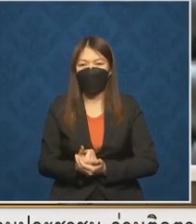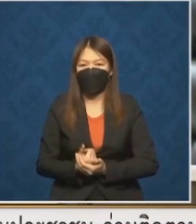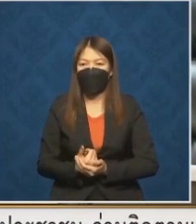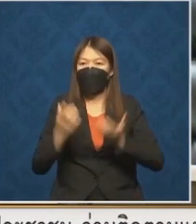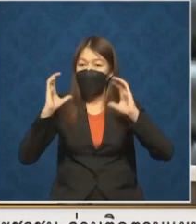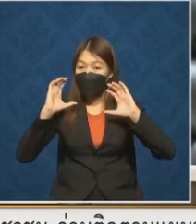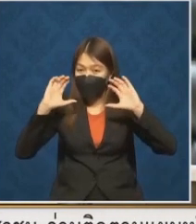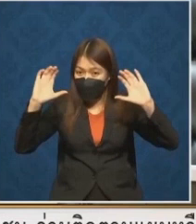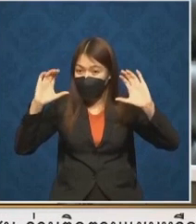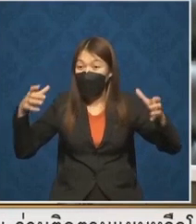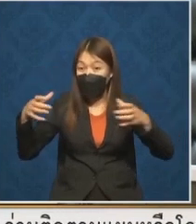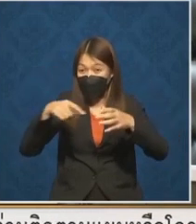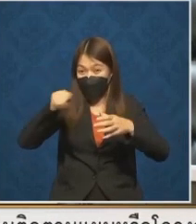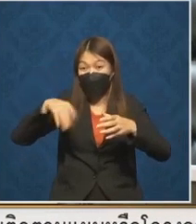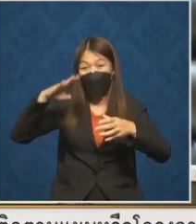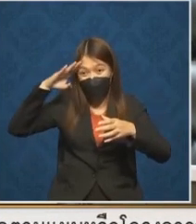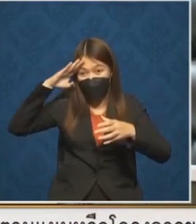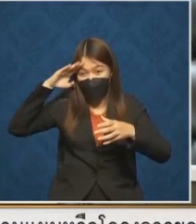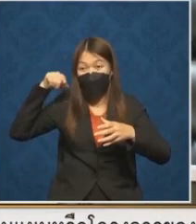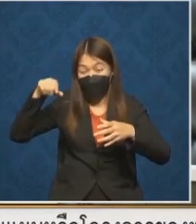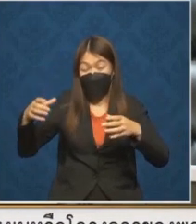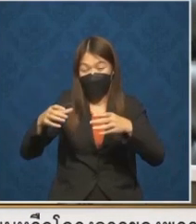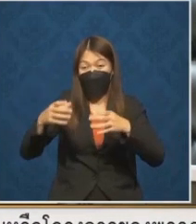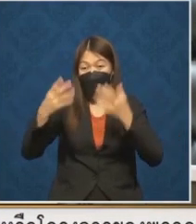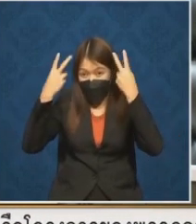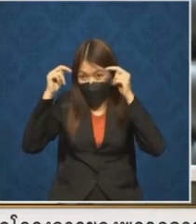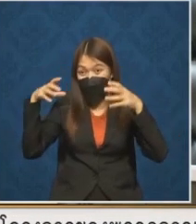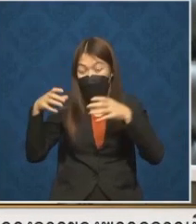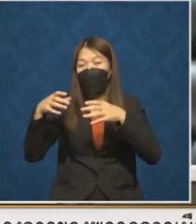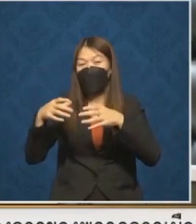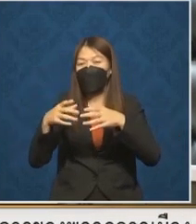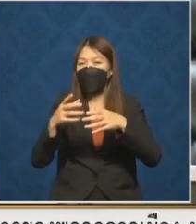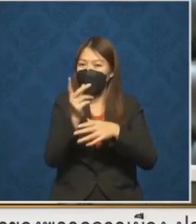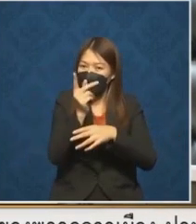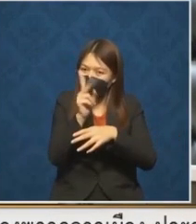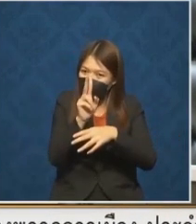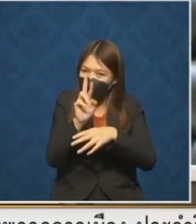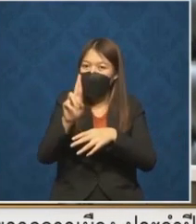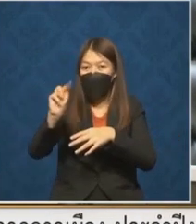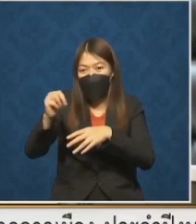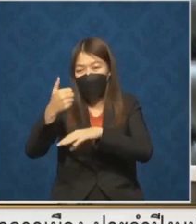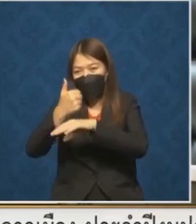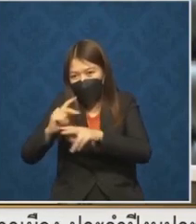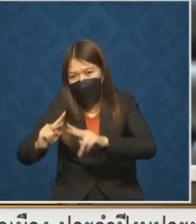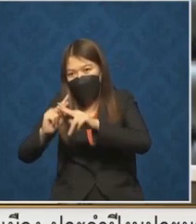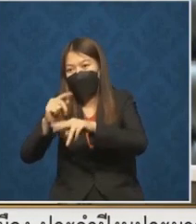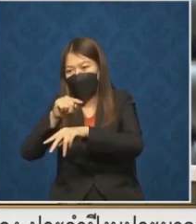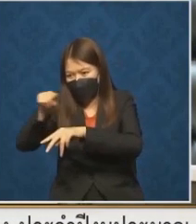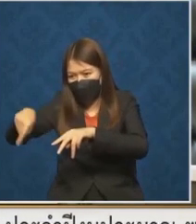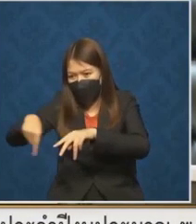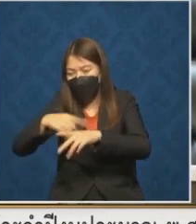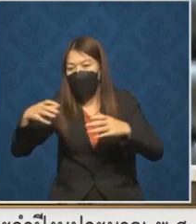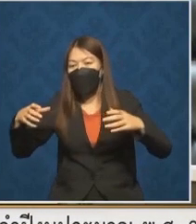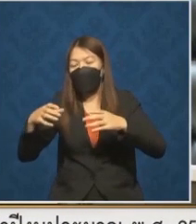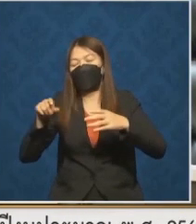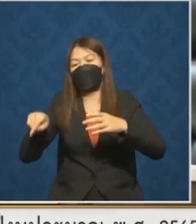นี้ทผมกล่าวไว้ว่าเป็นรัฐบาลที่เห็นว่าเป็นการบุ